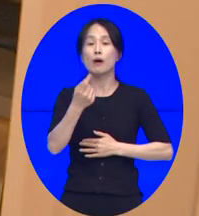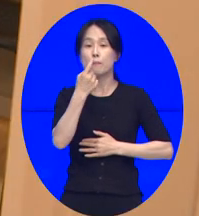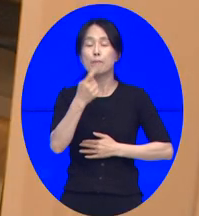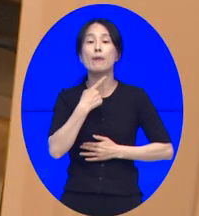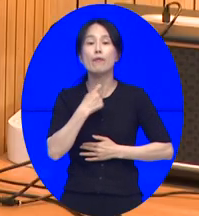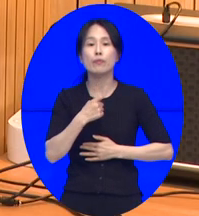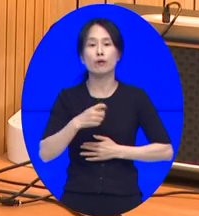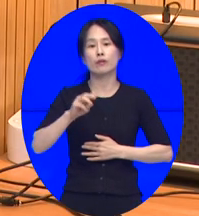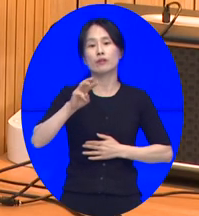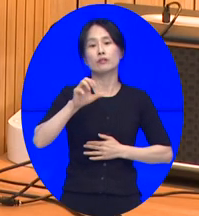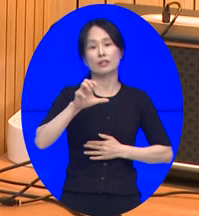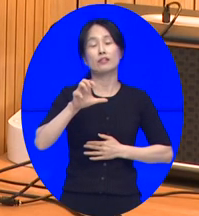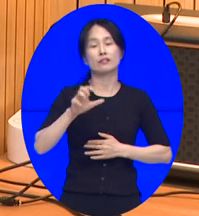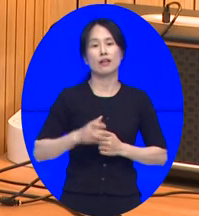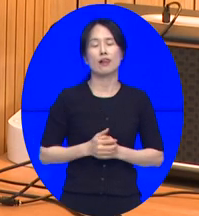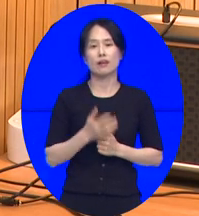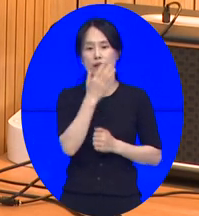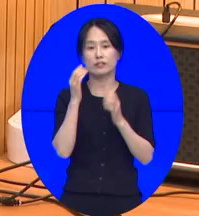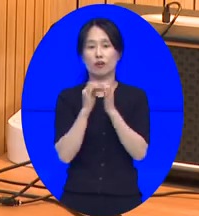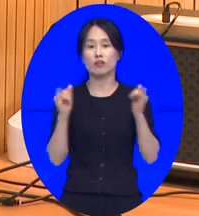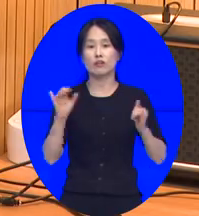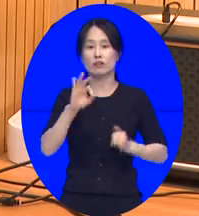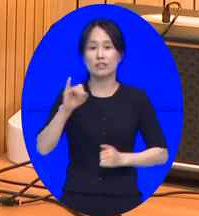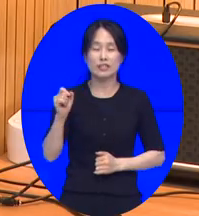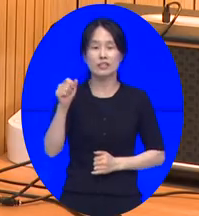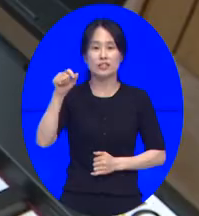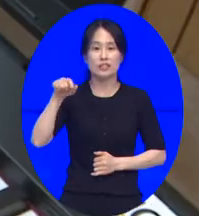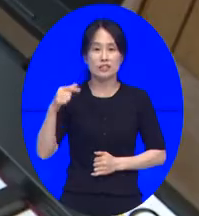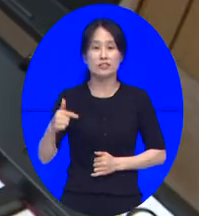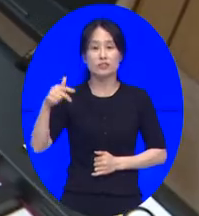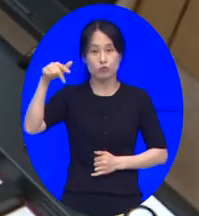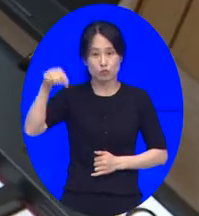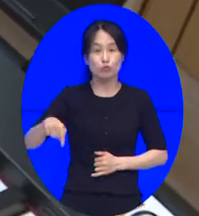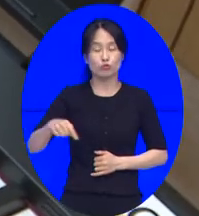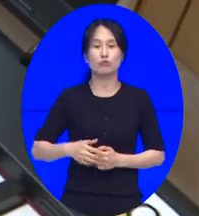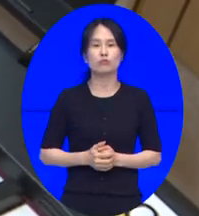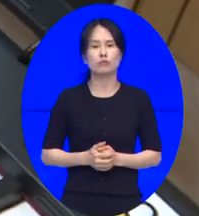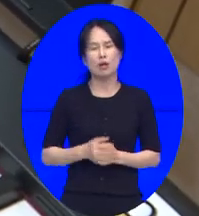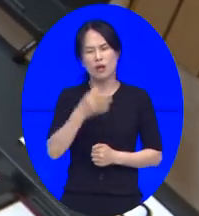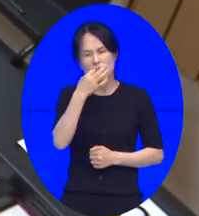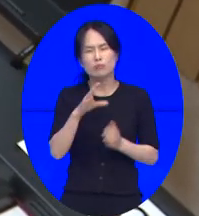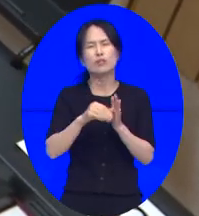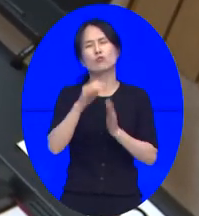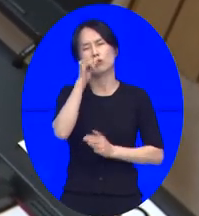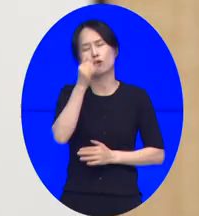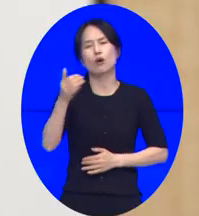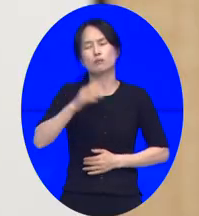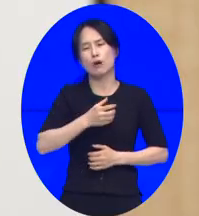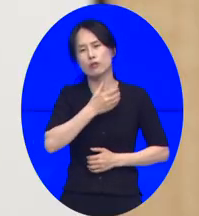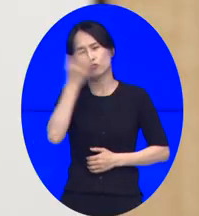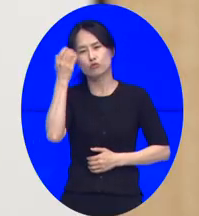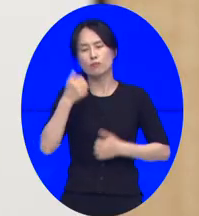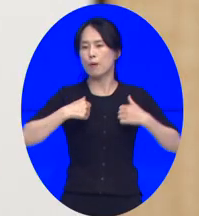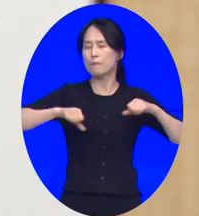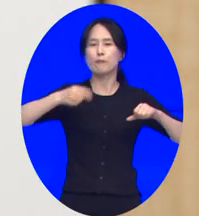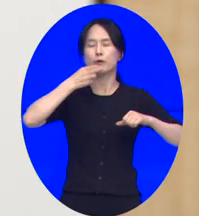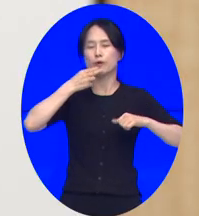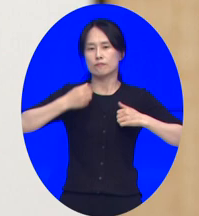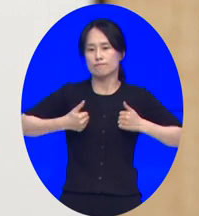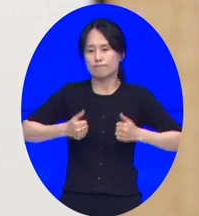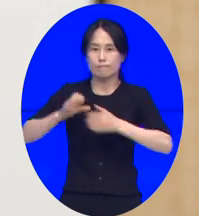해온 35살의 청년 뮤지션 이은주 씨. 힘들 때도 있었지만 꿈을 포기하지 않고